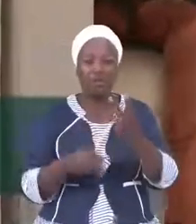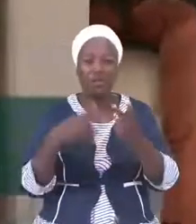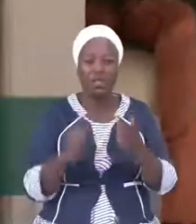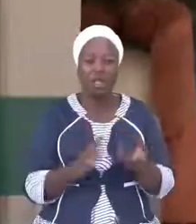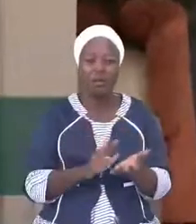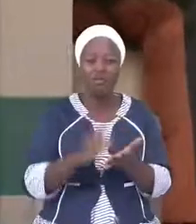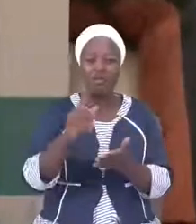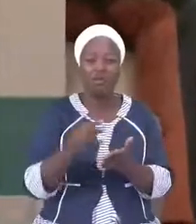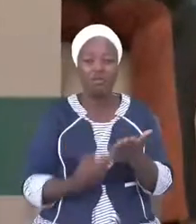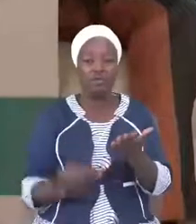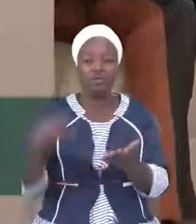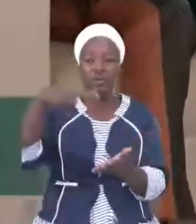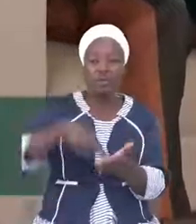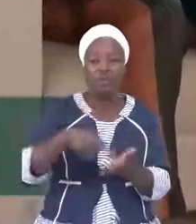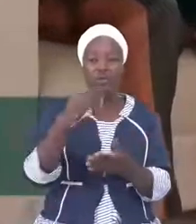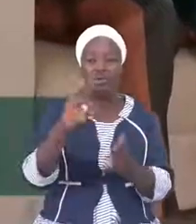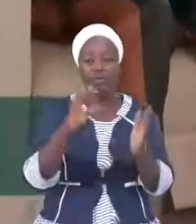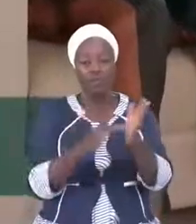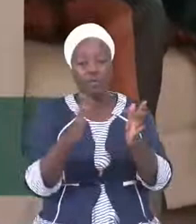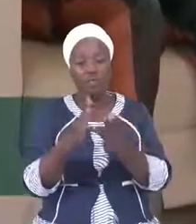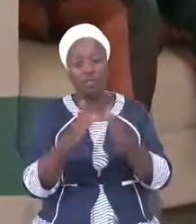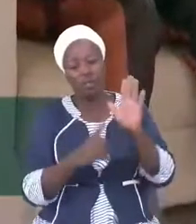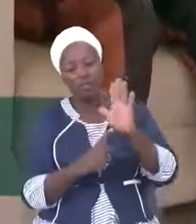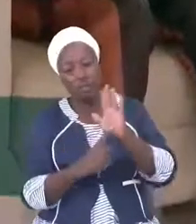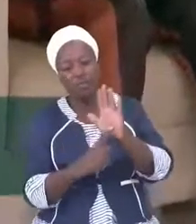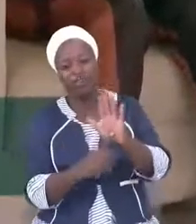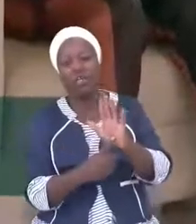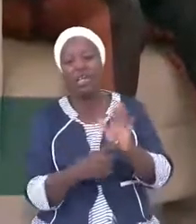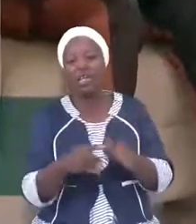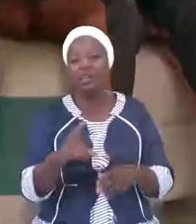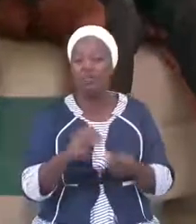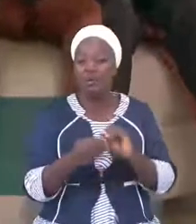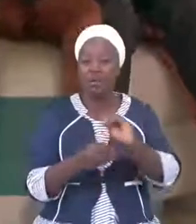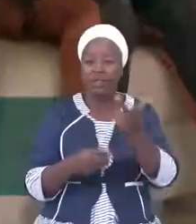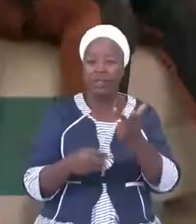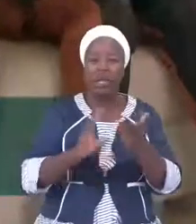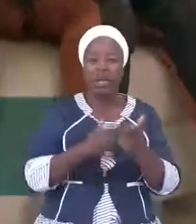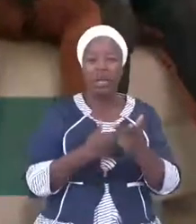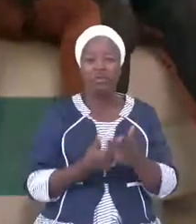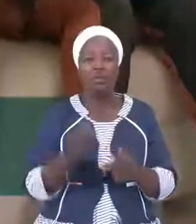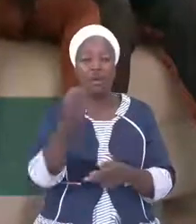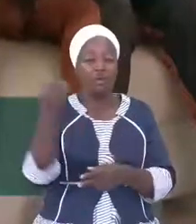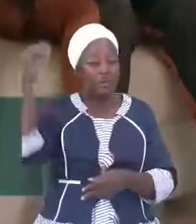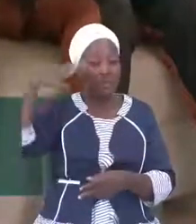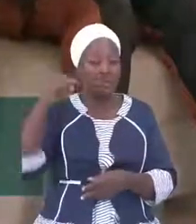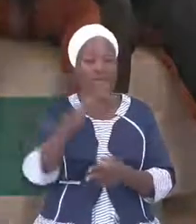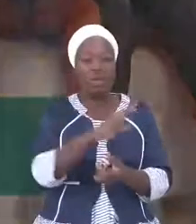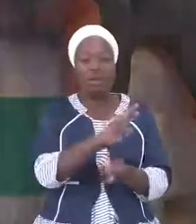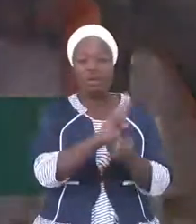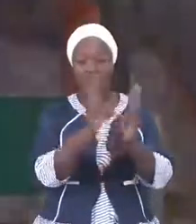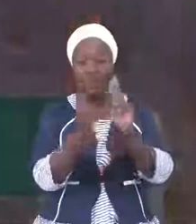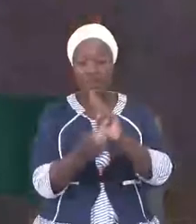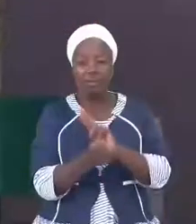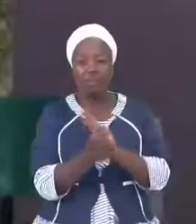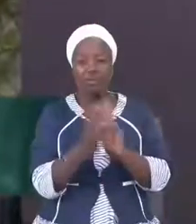Deuxième point, la glorieuse résurrection de Jésus révélée. 3. Notre